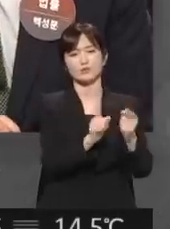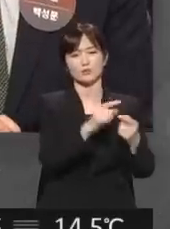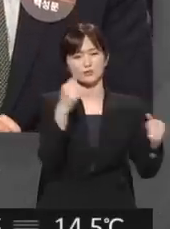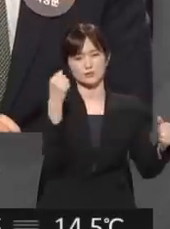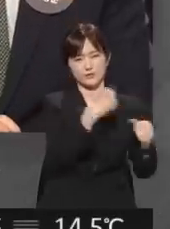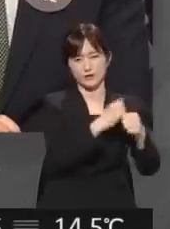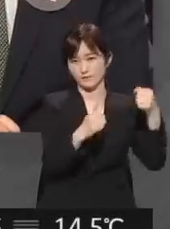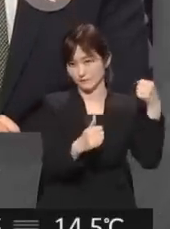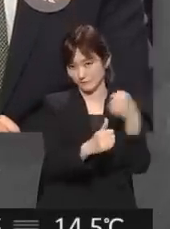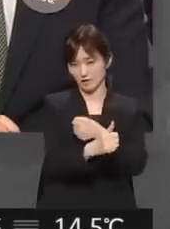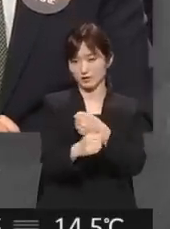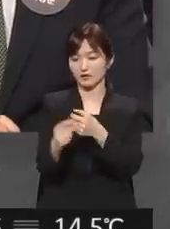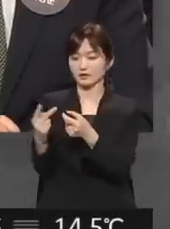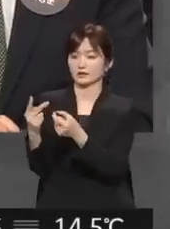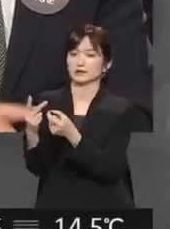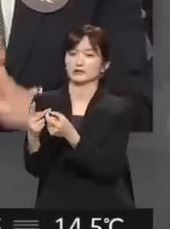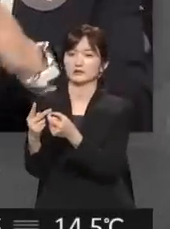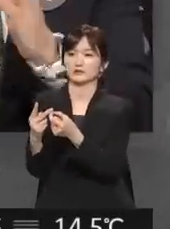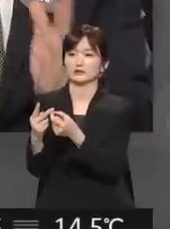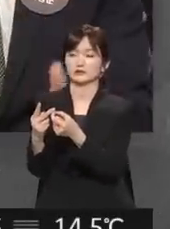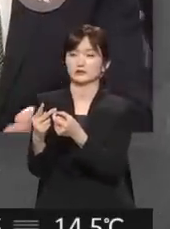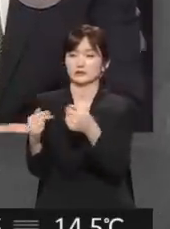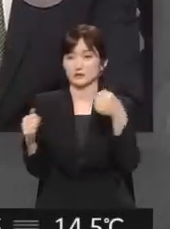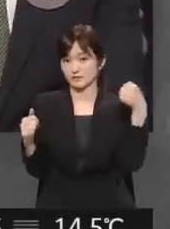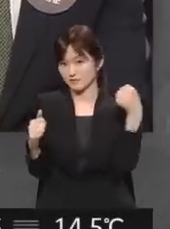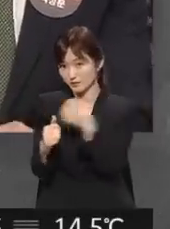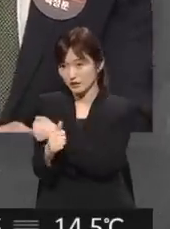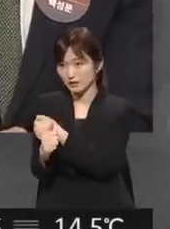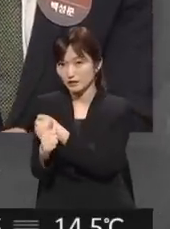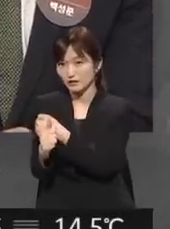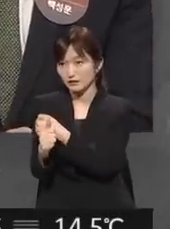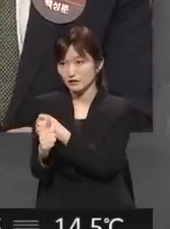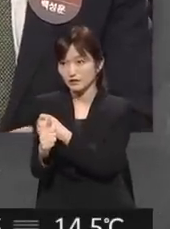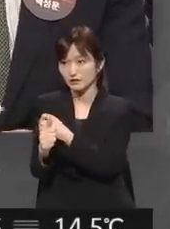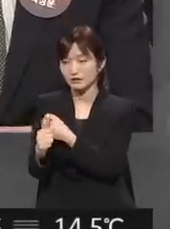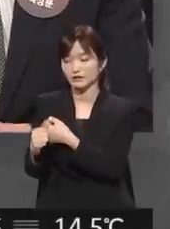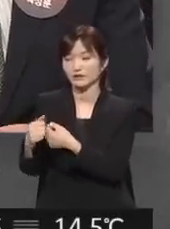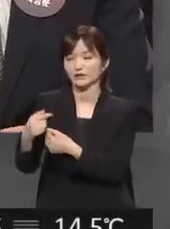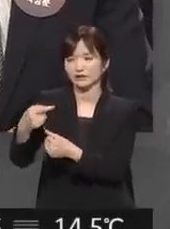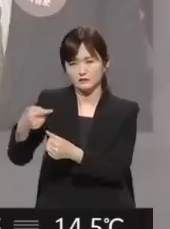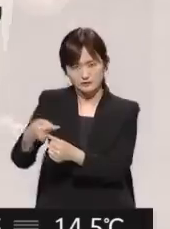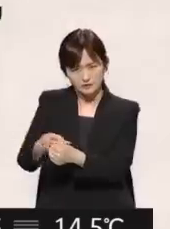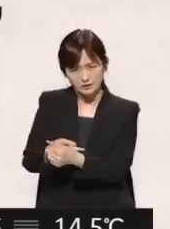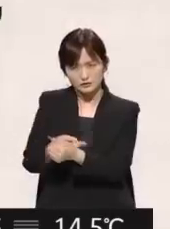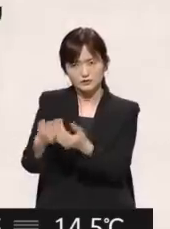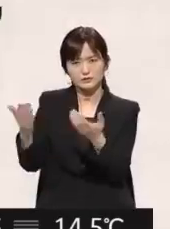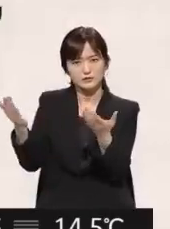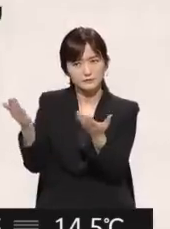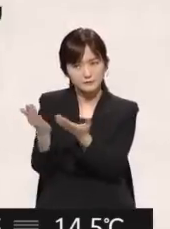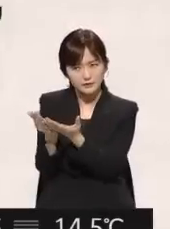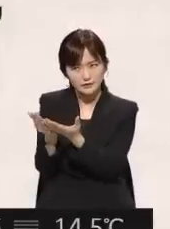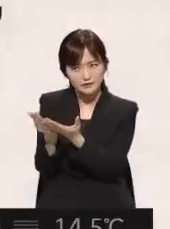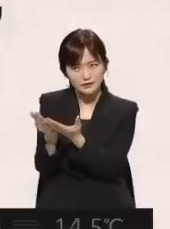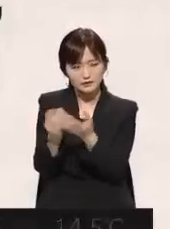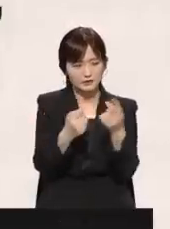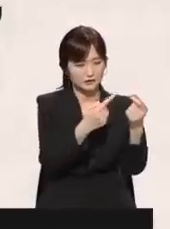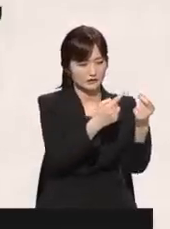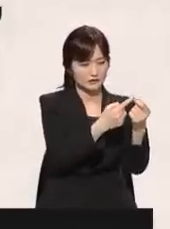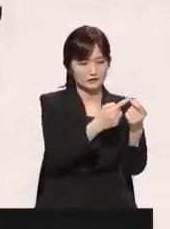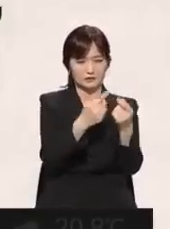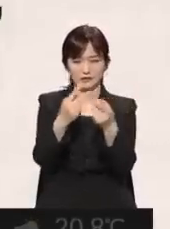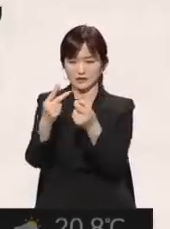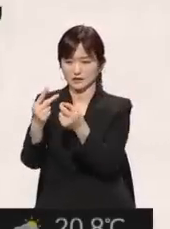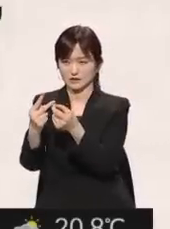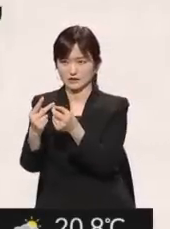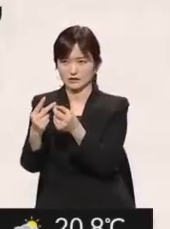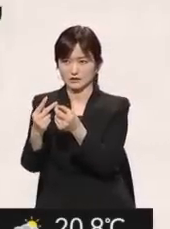그리고 2차 폭행이 또 일어난 건 정말 우연의 일치이지 1차 폭행과 2차 폭행